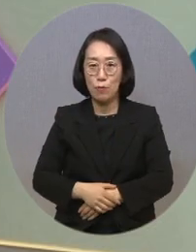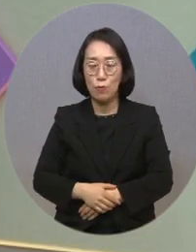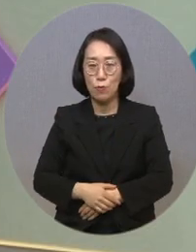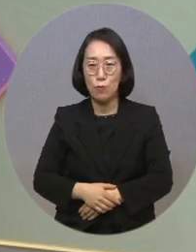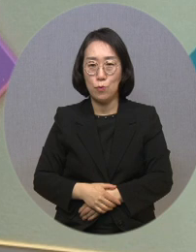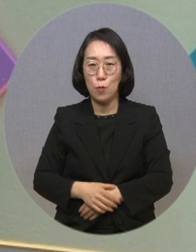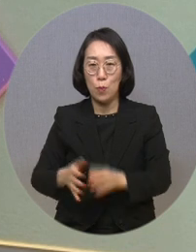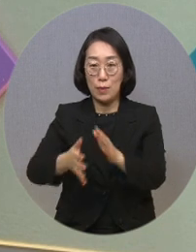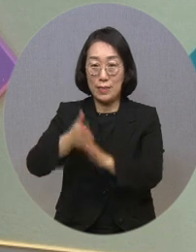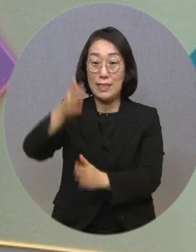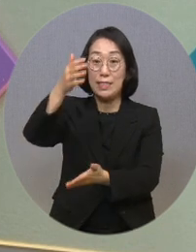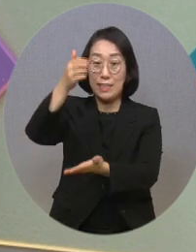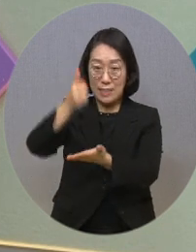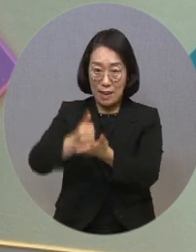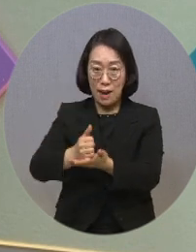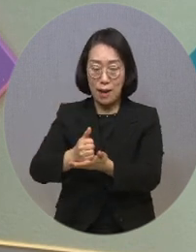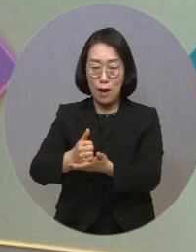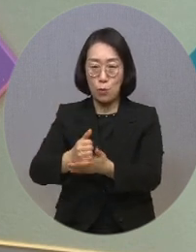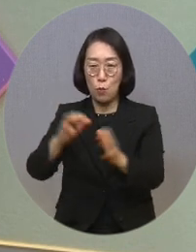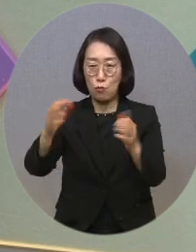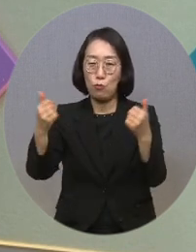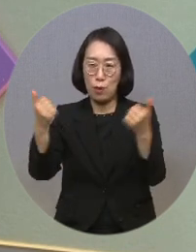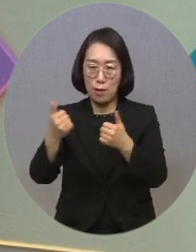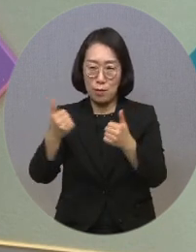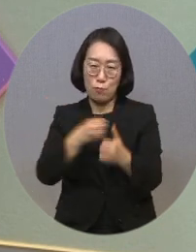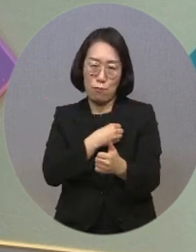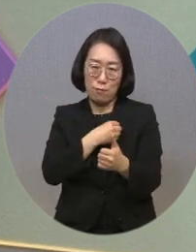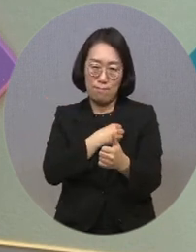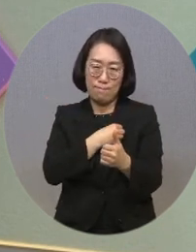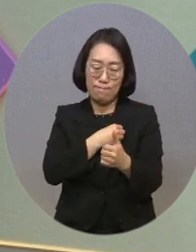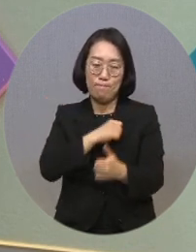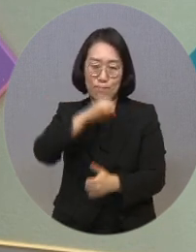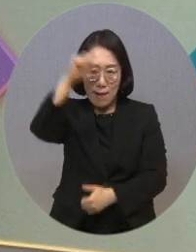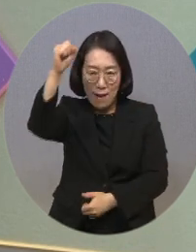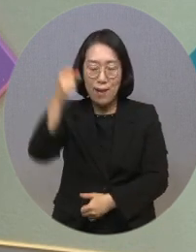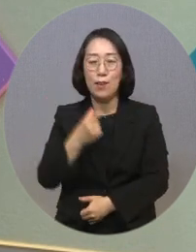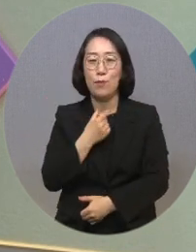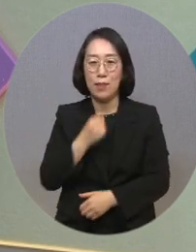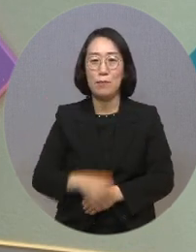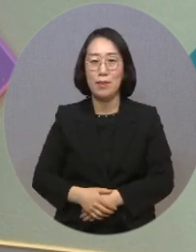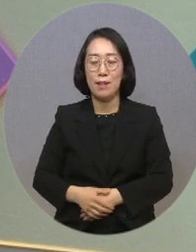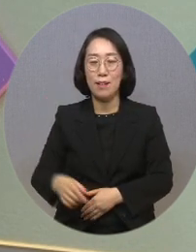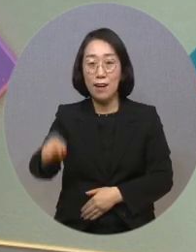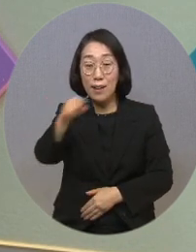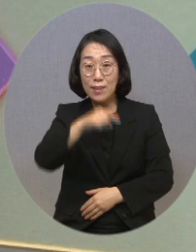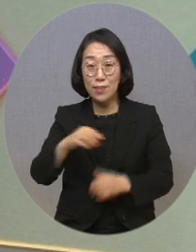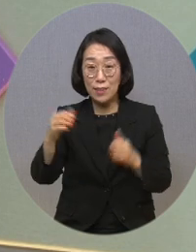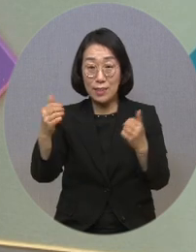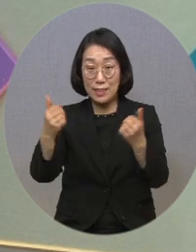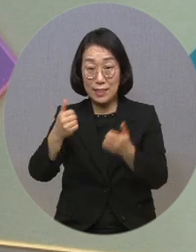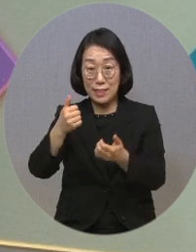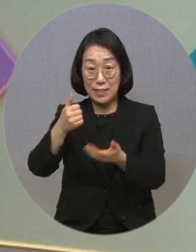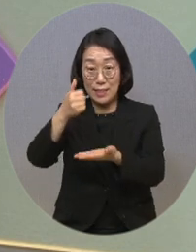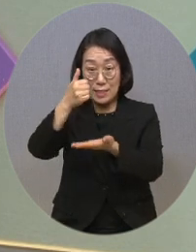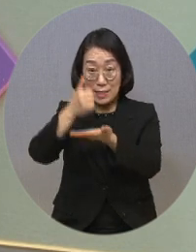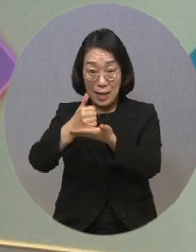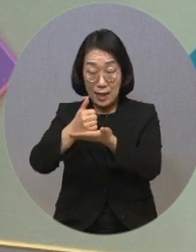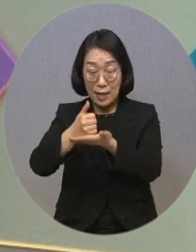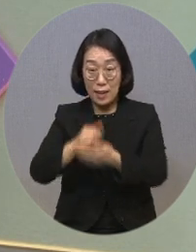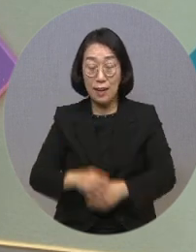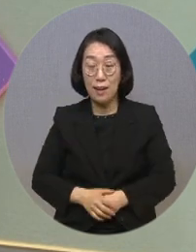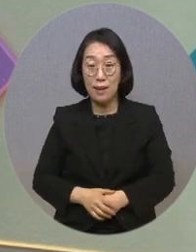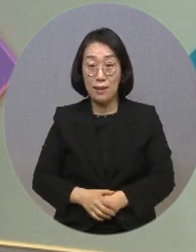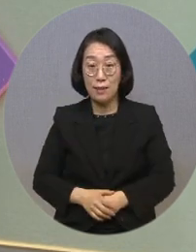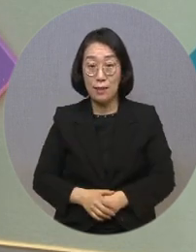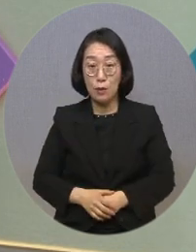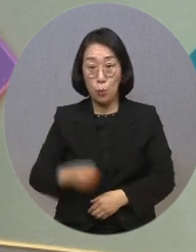네. 나오기를 기대를 하고 있습니다. 아 그러시구나. 그럼 거기서 혹시 의장 역할을 맡았던 우리 친구 같은 경우는 고등학생이